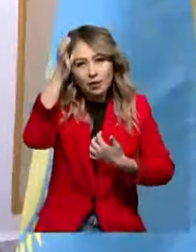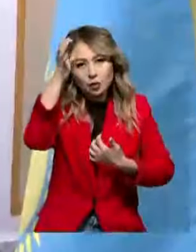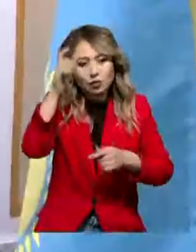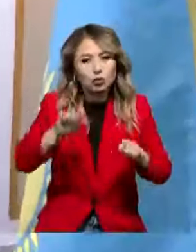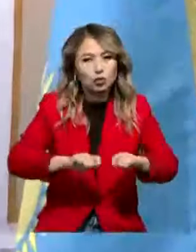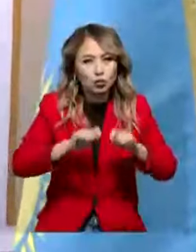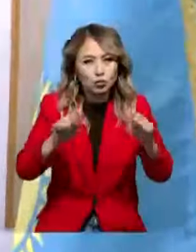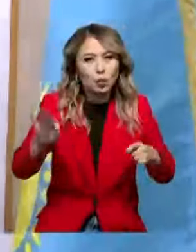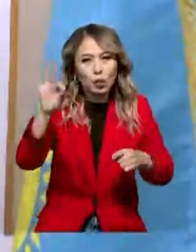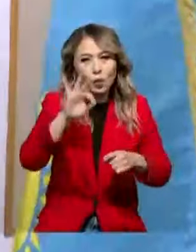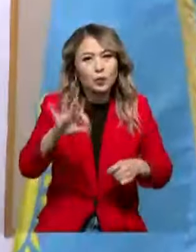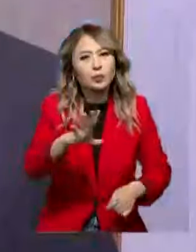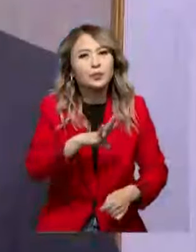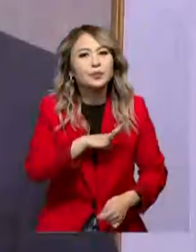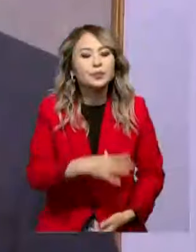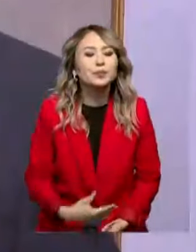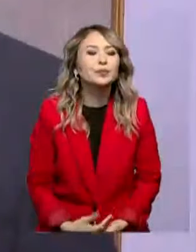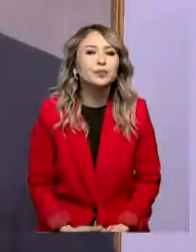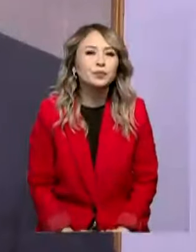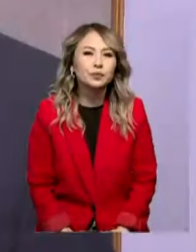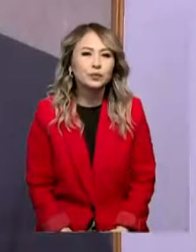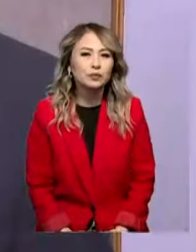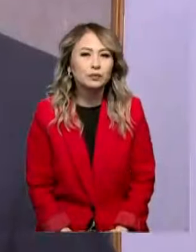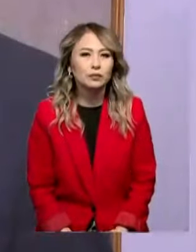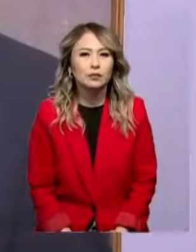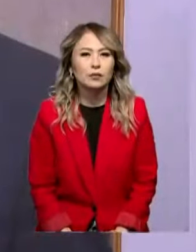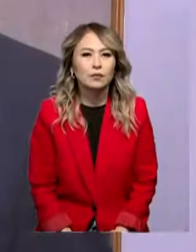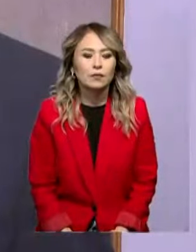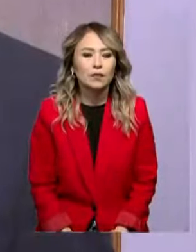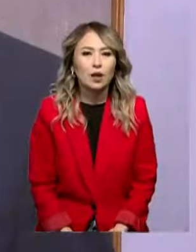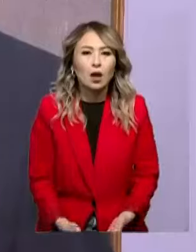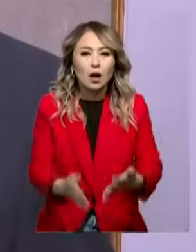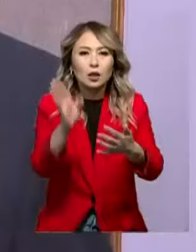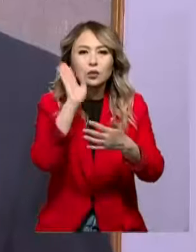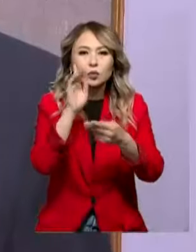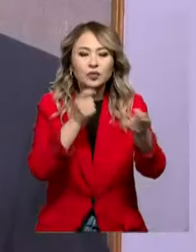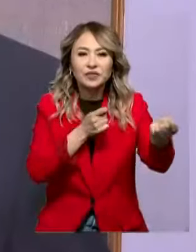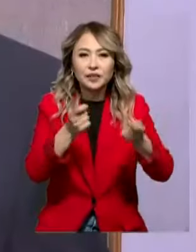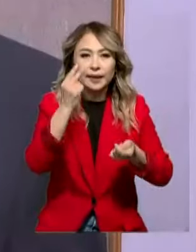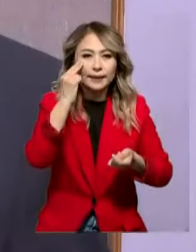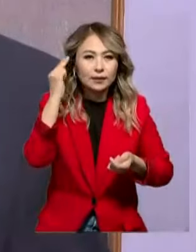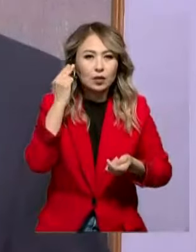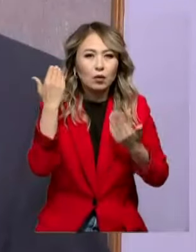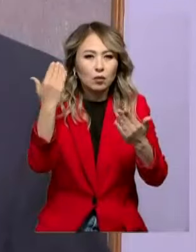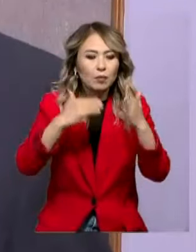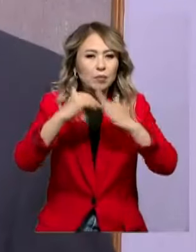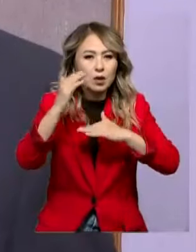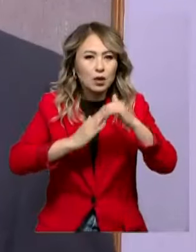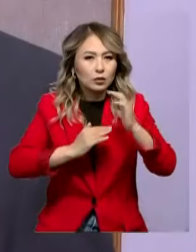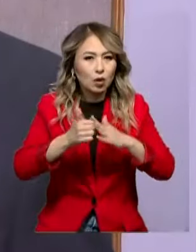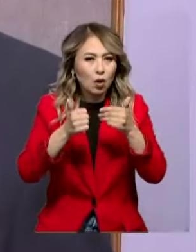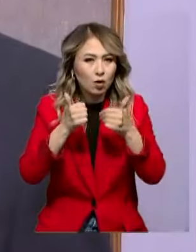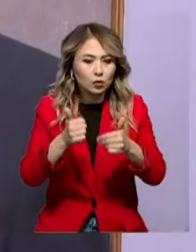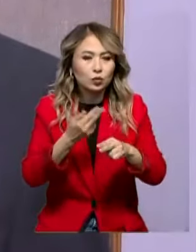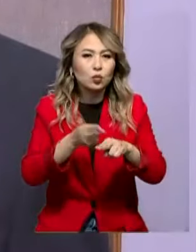құру жайы қаралды. Су ресурстарды басқаруымыз керек. Қытайда тәжірибе өте жақсы. Сондықтан